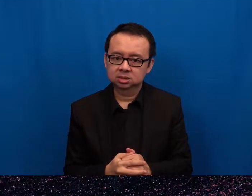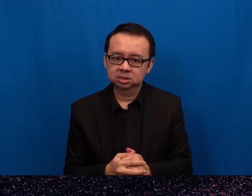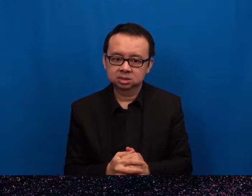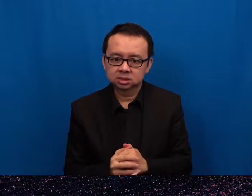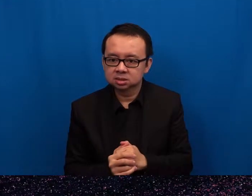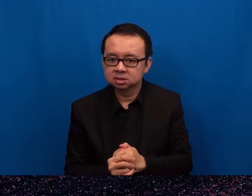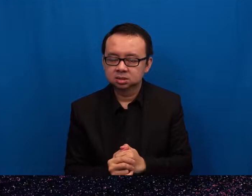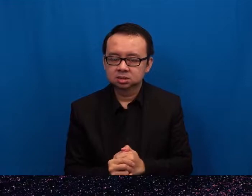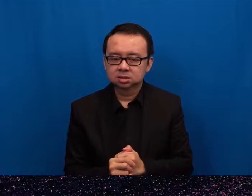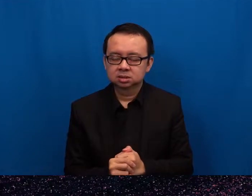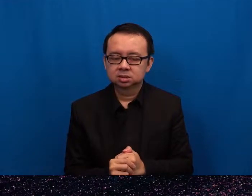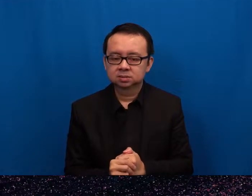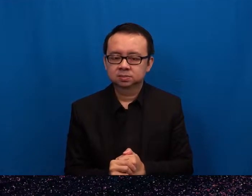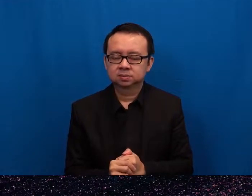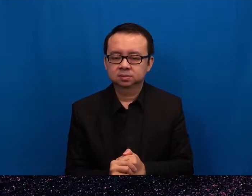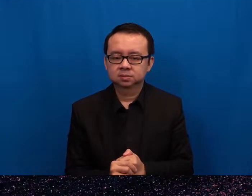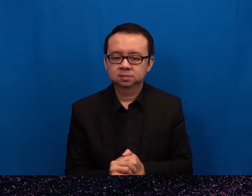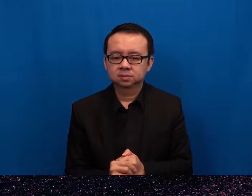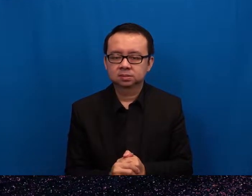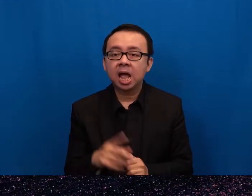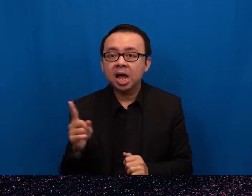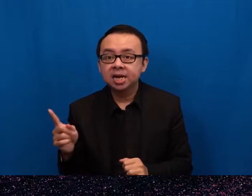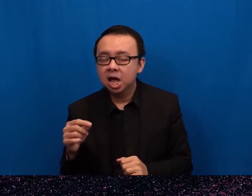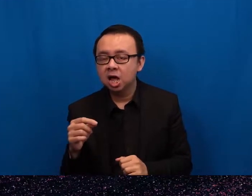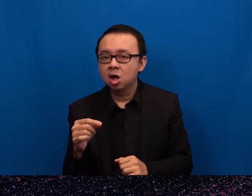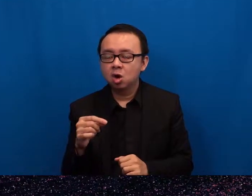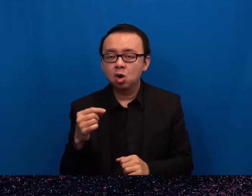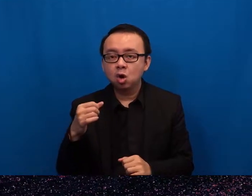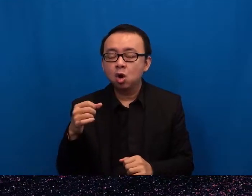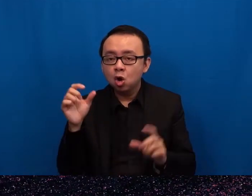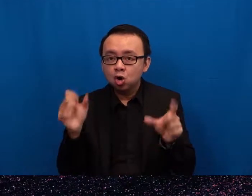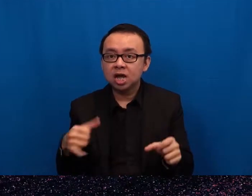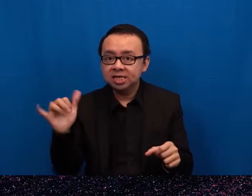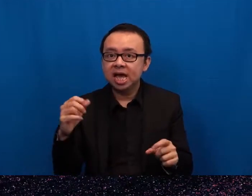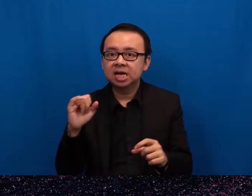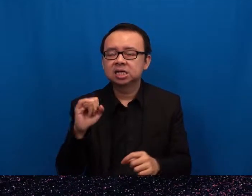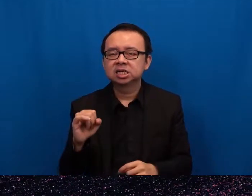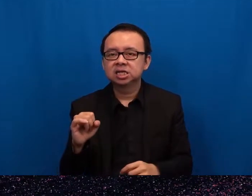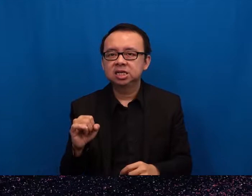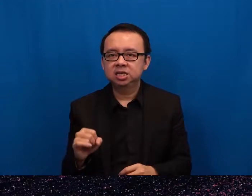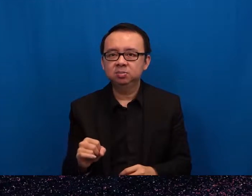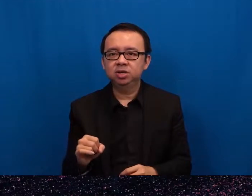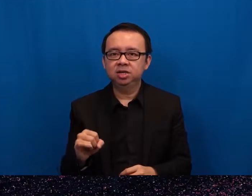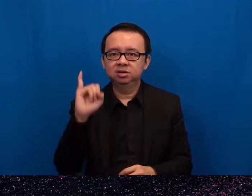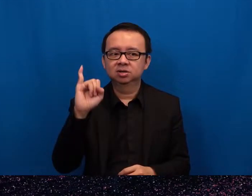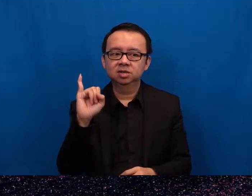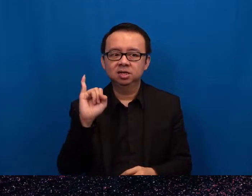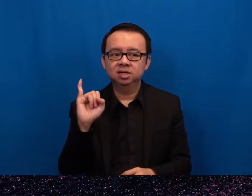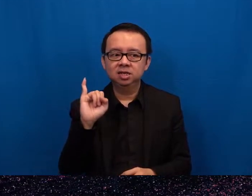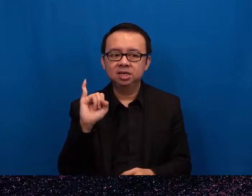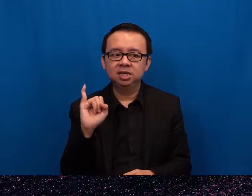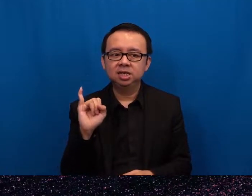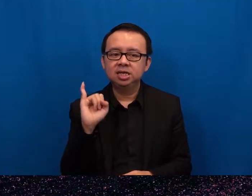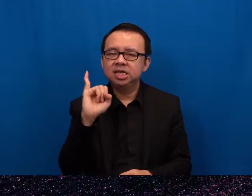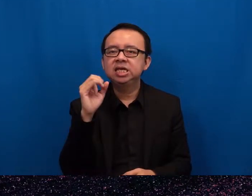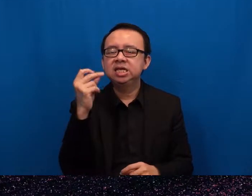kita menunjukkan buah, disitulah kiri kanan mulai akan ada orang yang iri dan tegar hati. Ampuni, jangan terpengaruh. Mereka tidak mau diyakinkan,